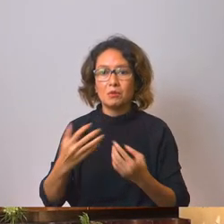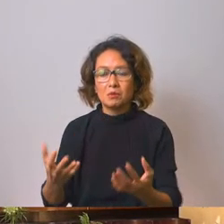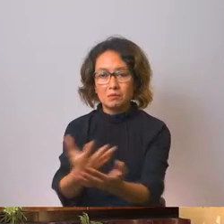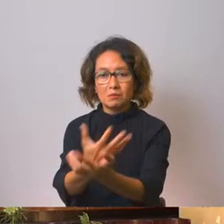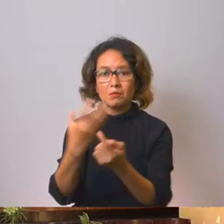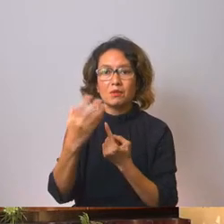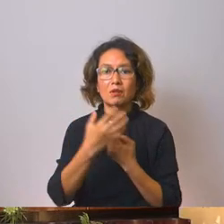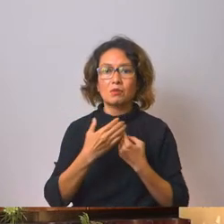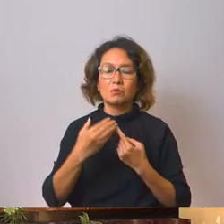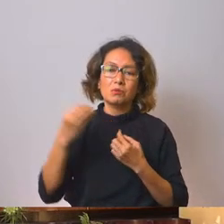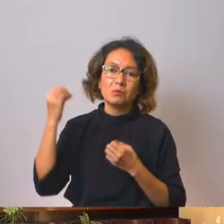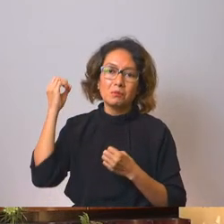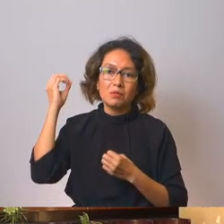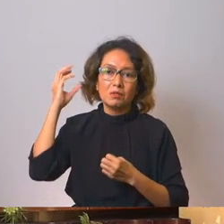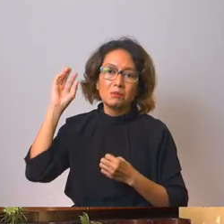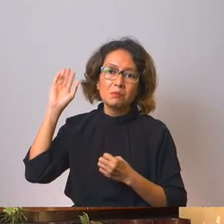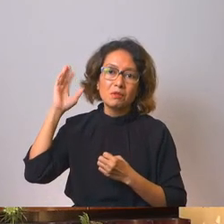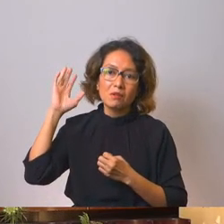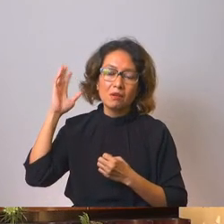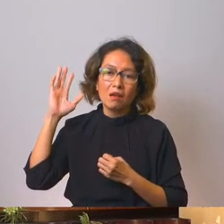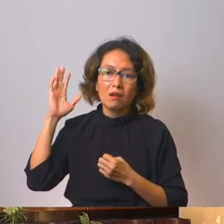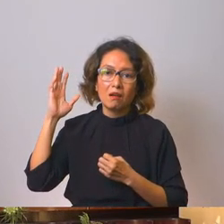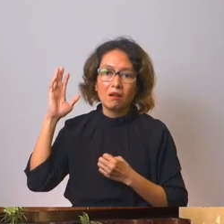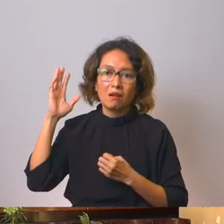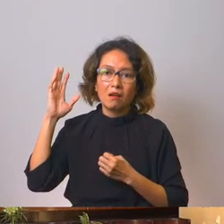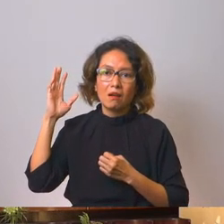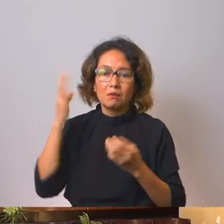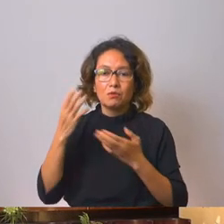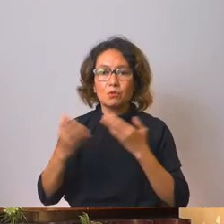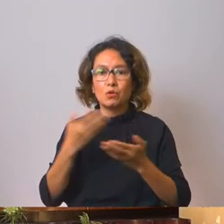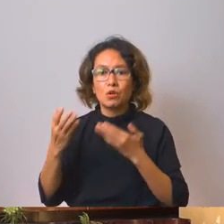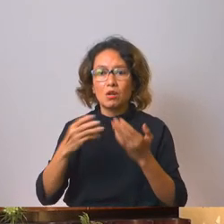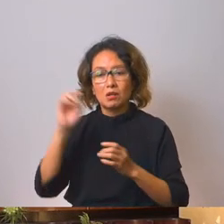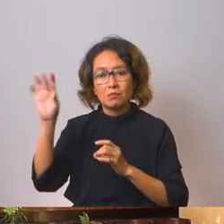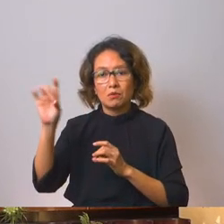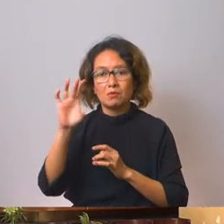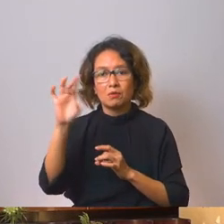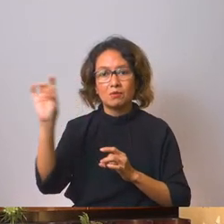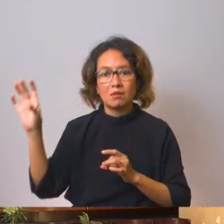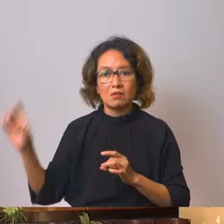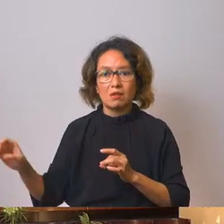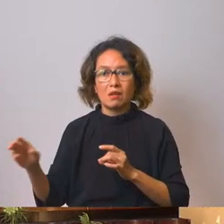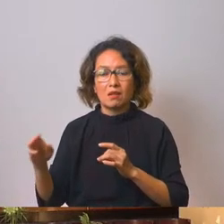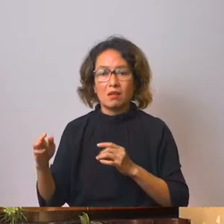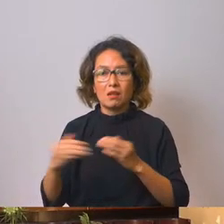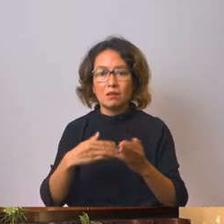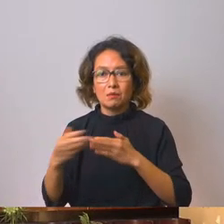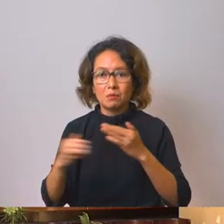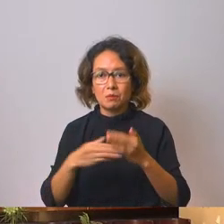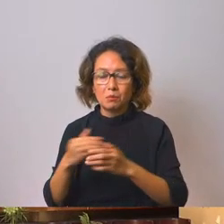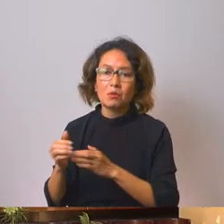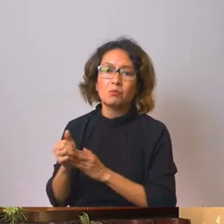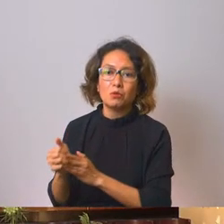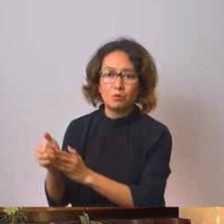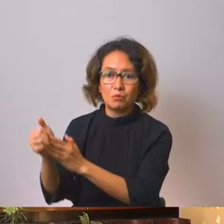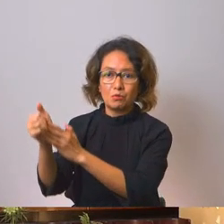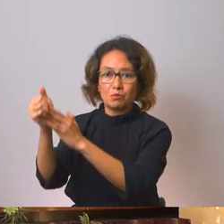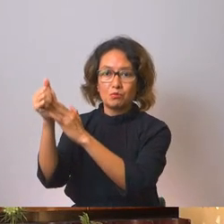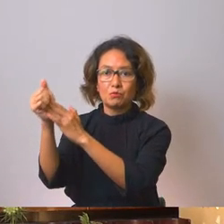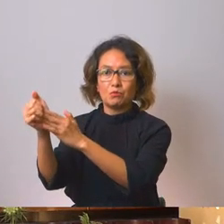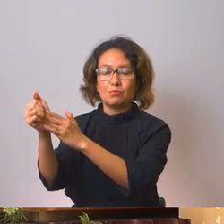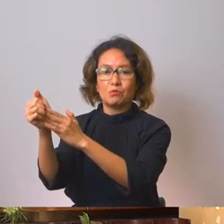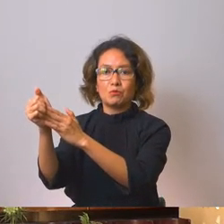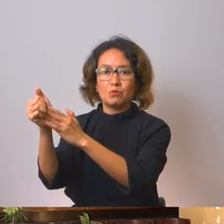atas suara-suara keragaman, menuntun langkah saudara. Dan tuntunan Roh